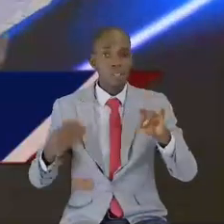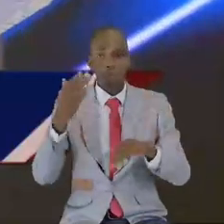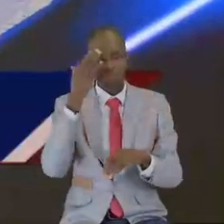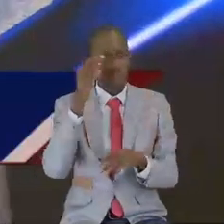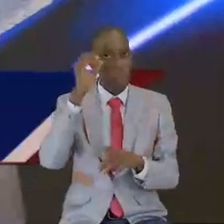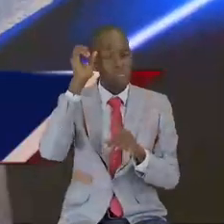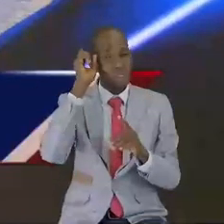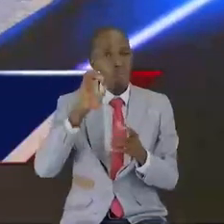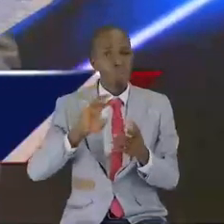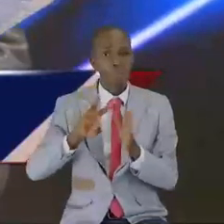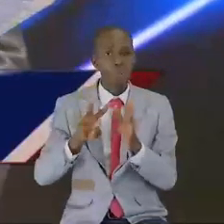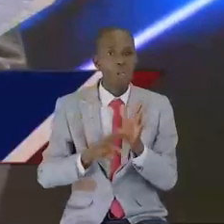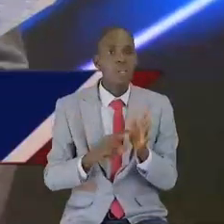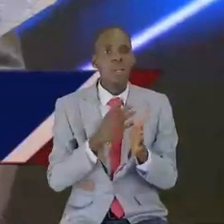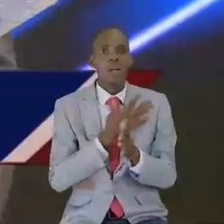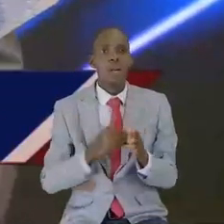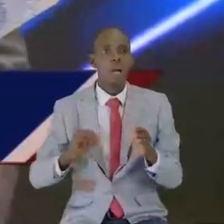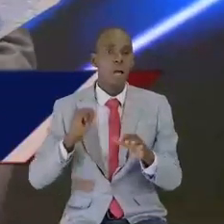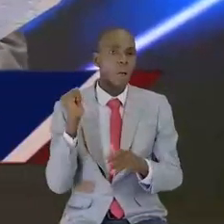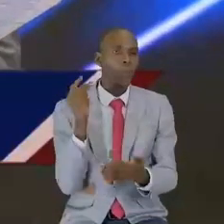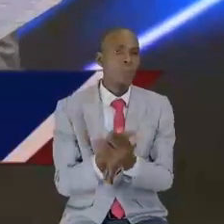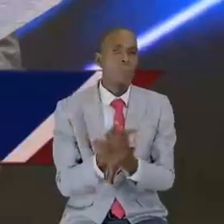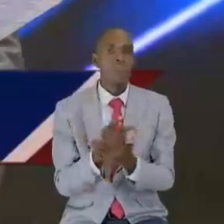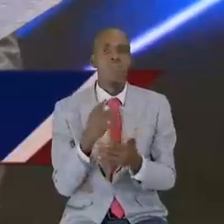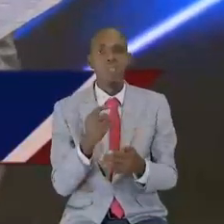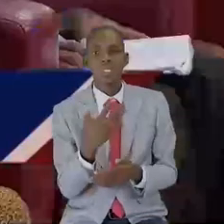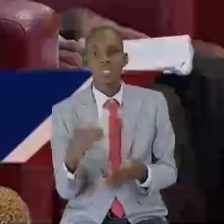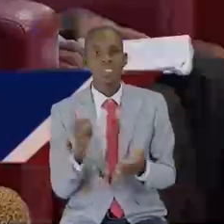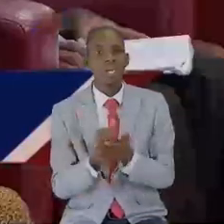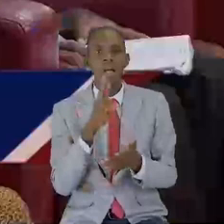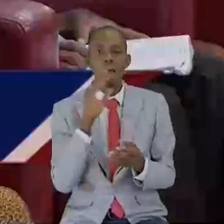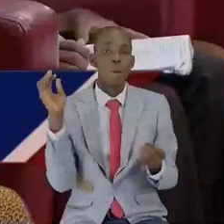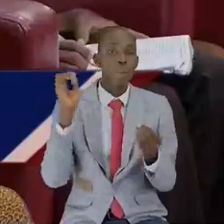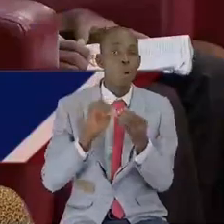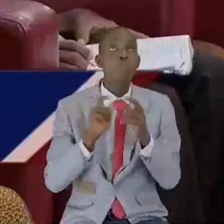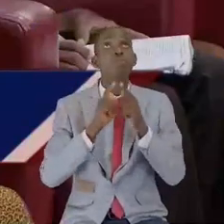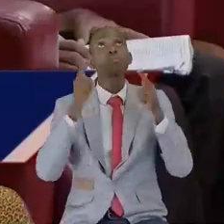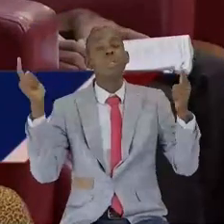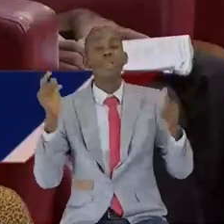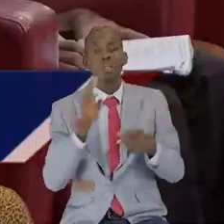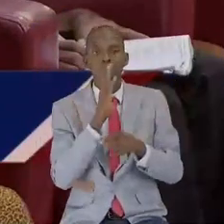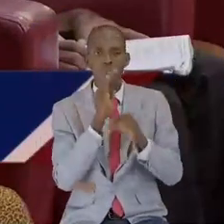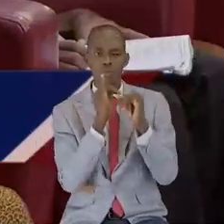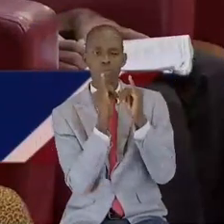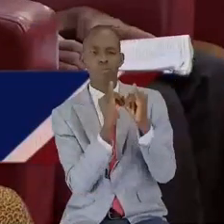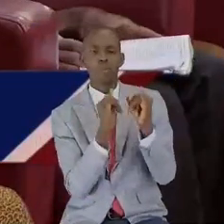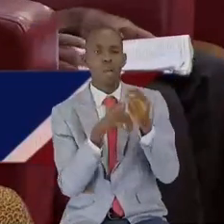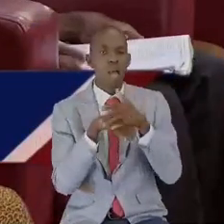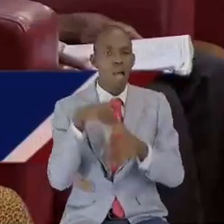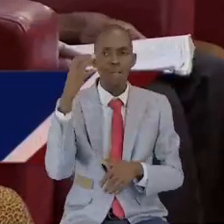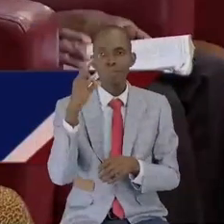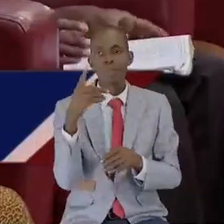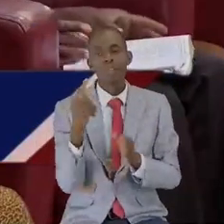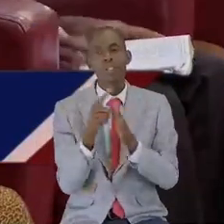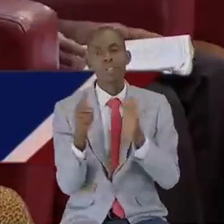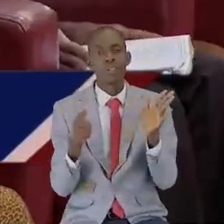volonté, qui apprécie la différence des choses, étant instruit par la loi. Verset